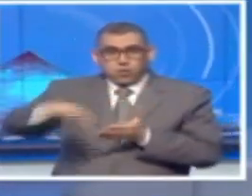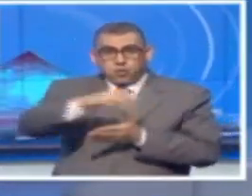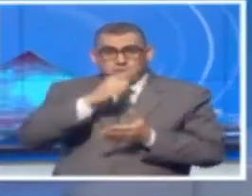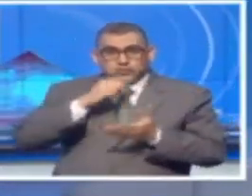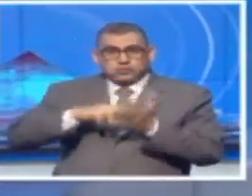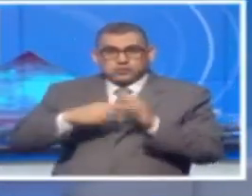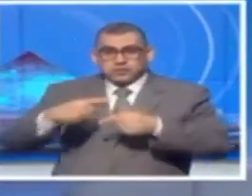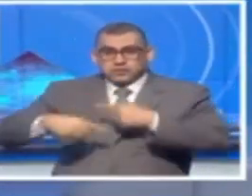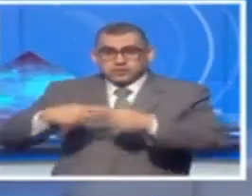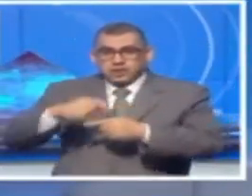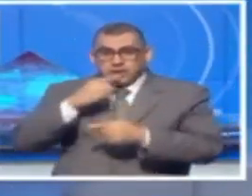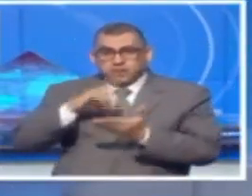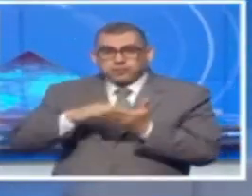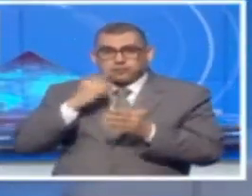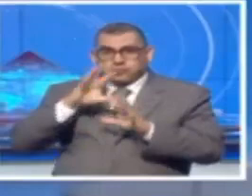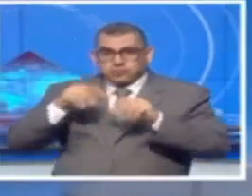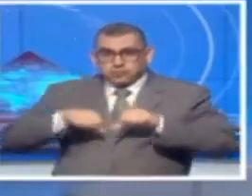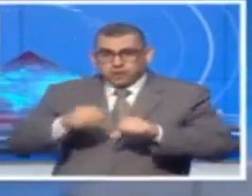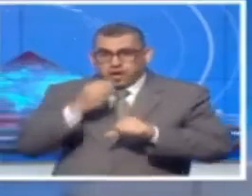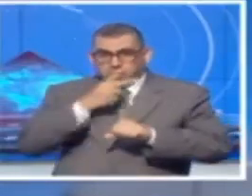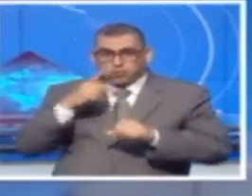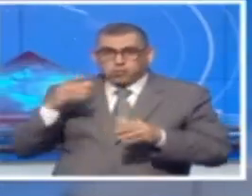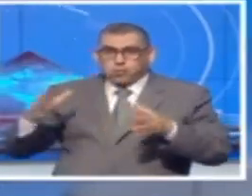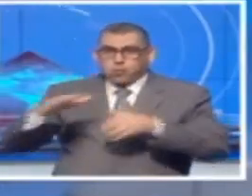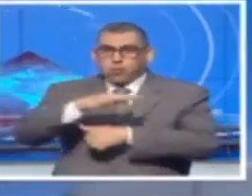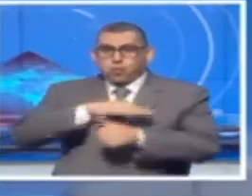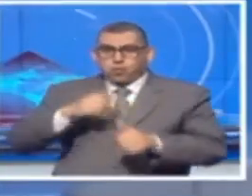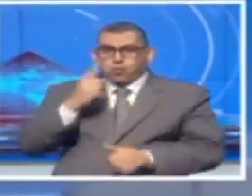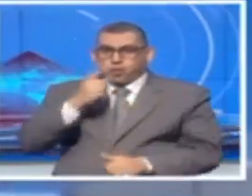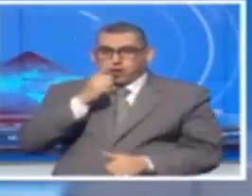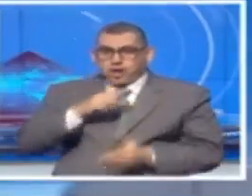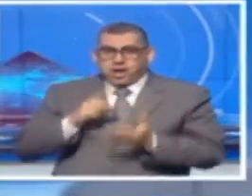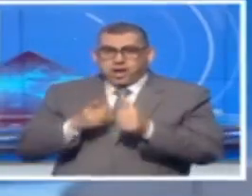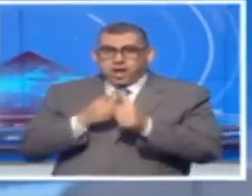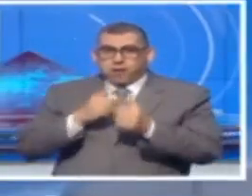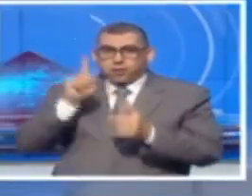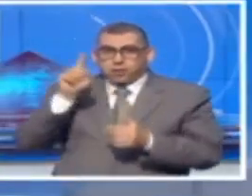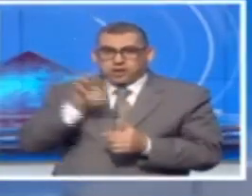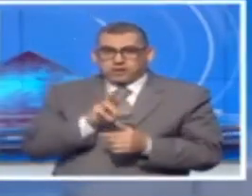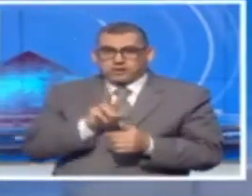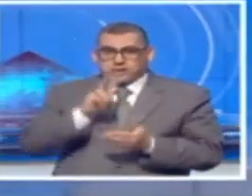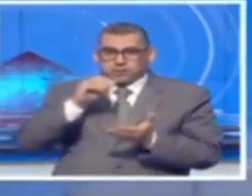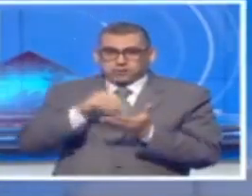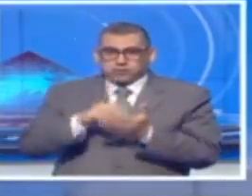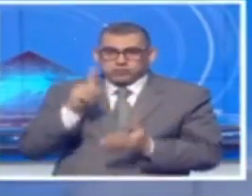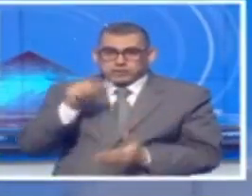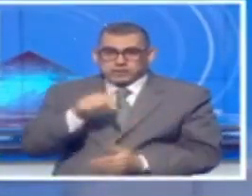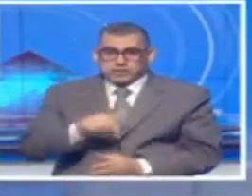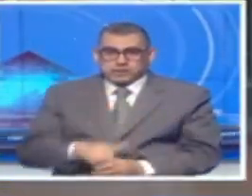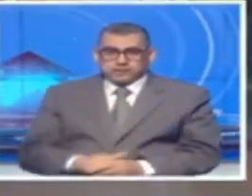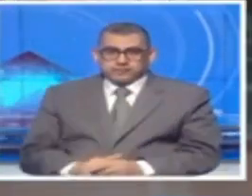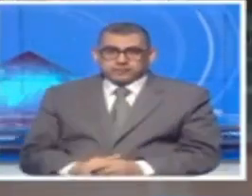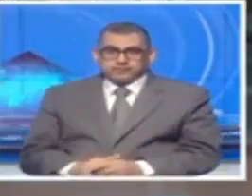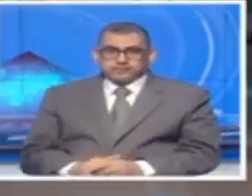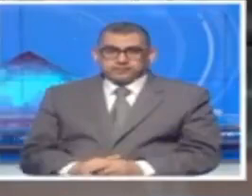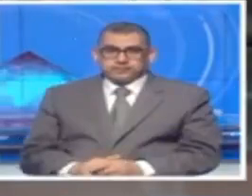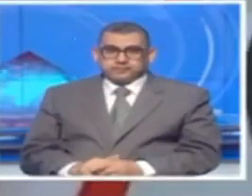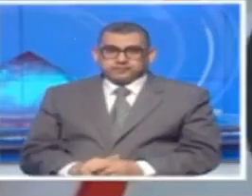السلاسل التجارية في إطار مبادرة كلنا واحد حتى الأول من شهر يونيو.